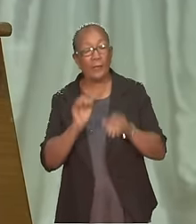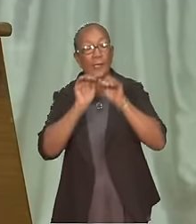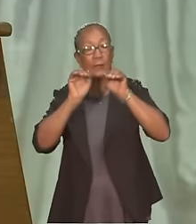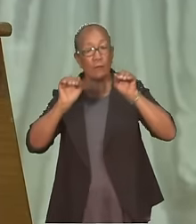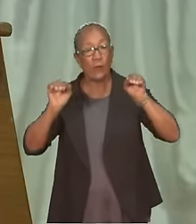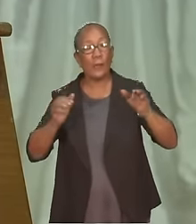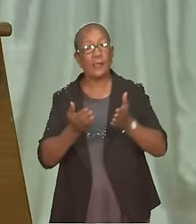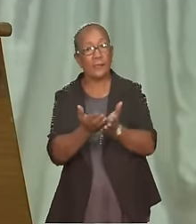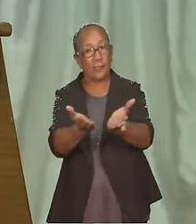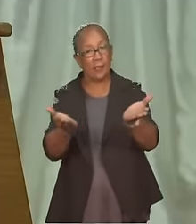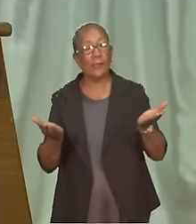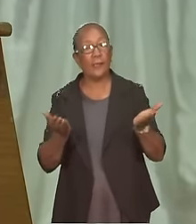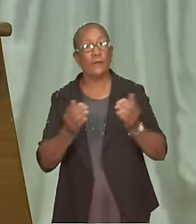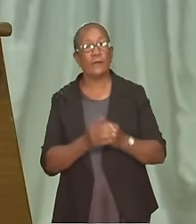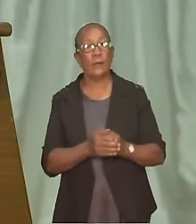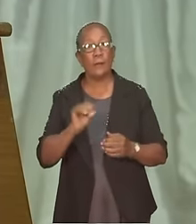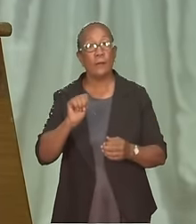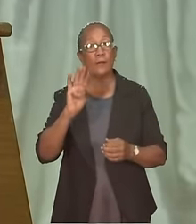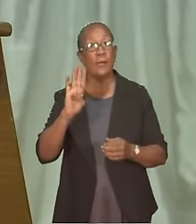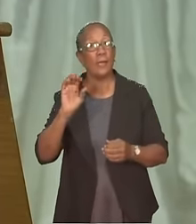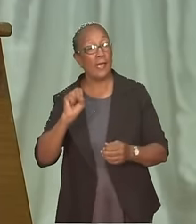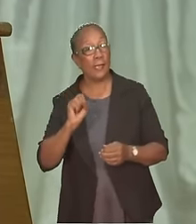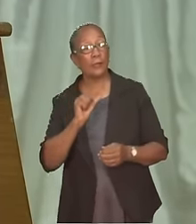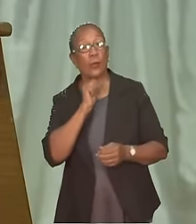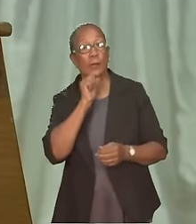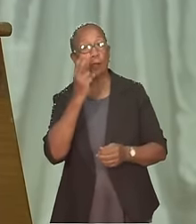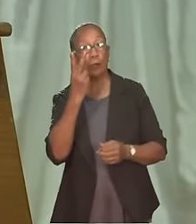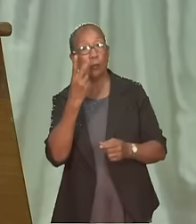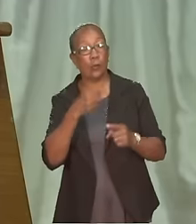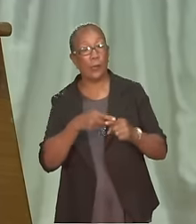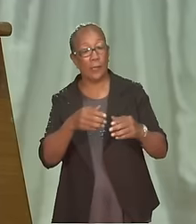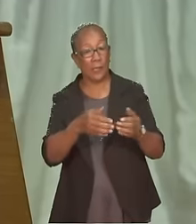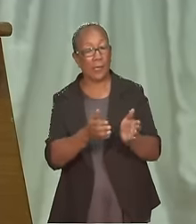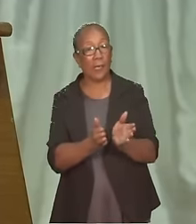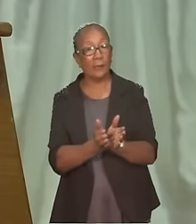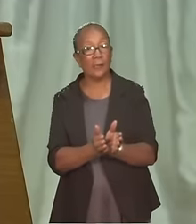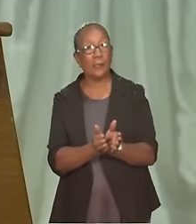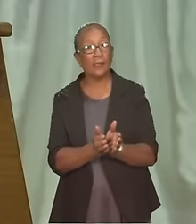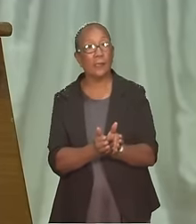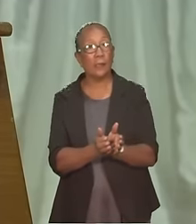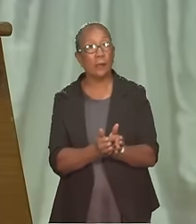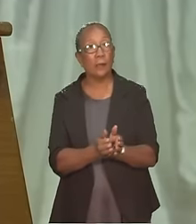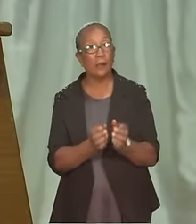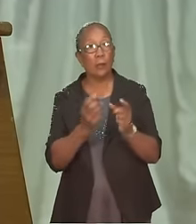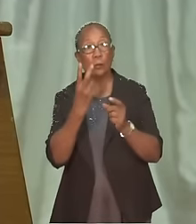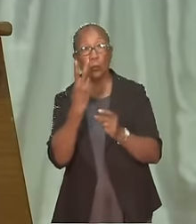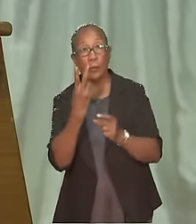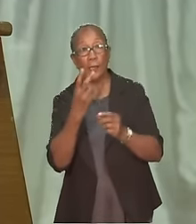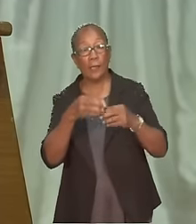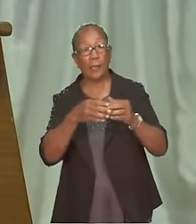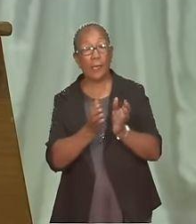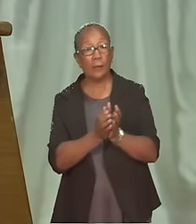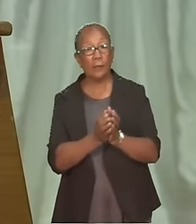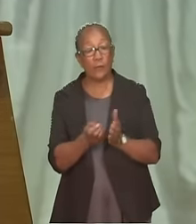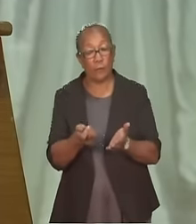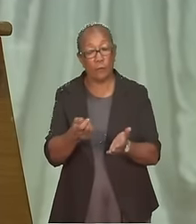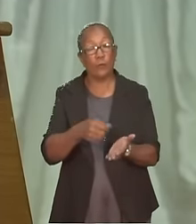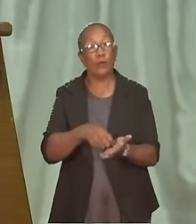plaatsen. Wat is EBS, wat is de tweede categorie samen met energieautoriteit? Wat is de tweede categorie van